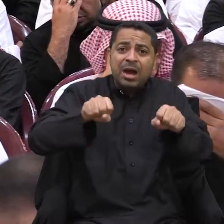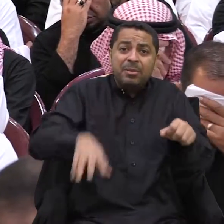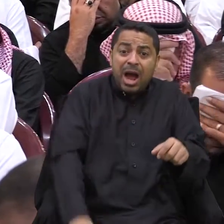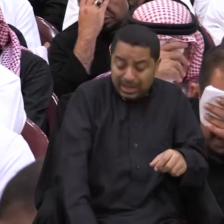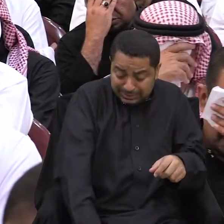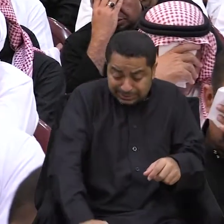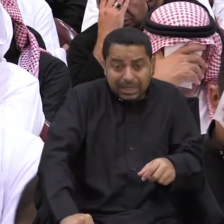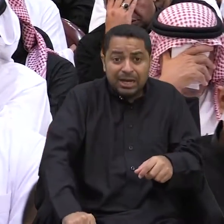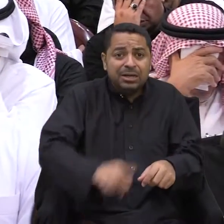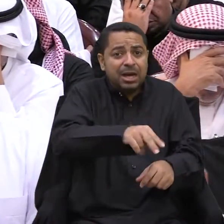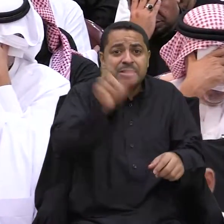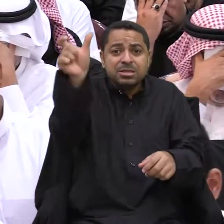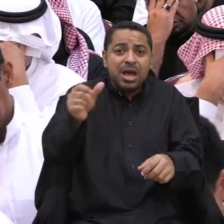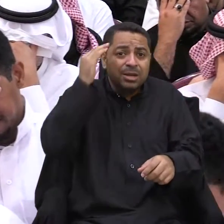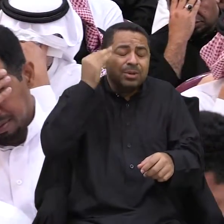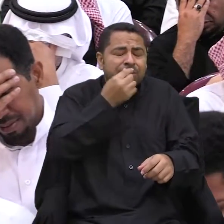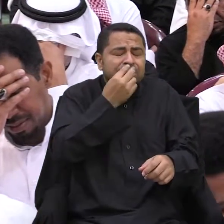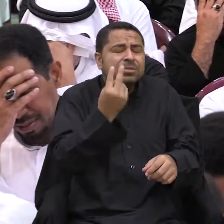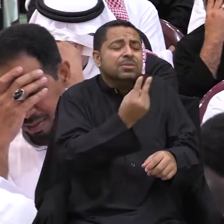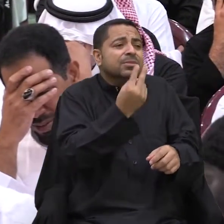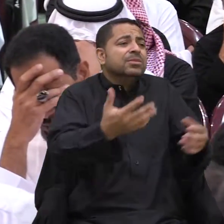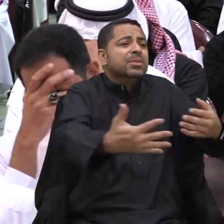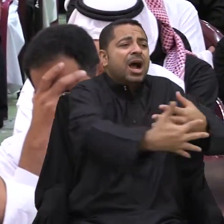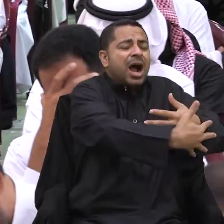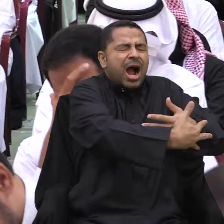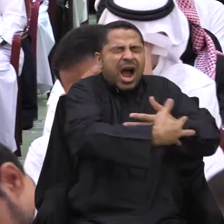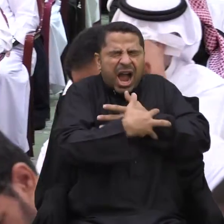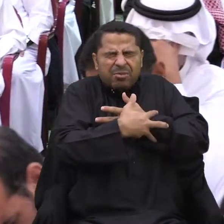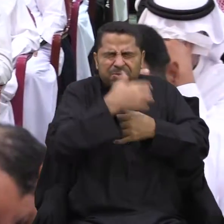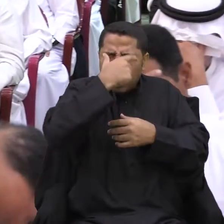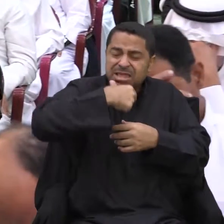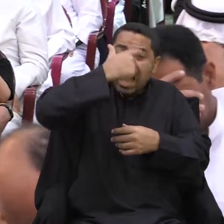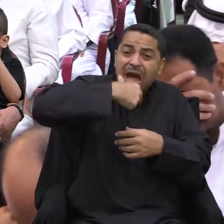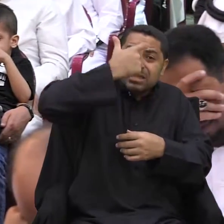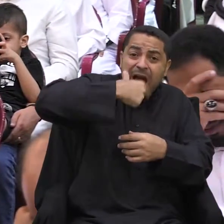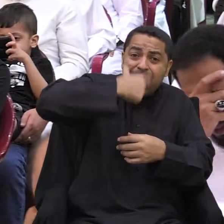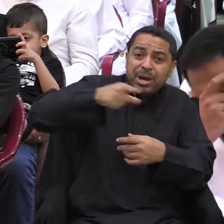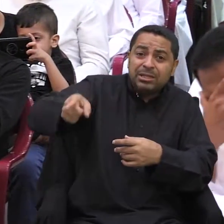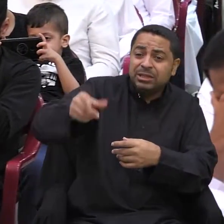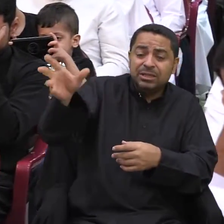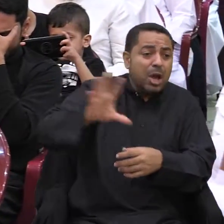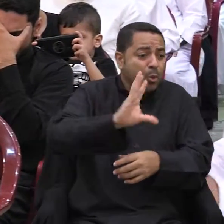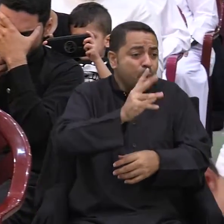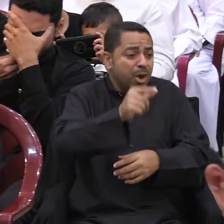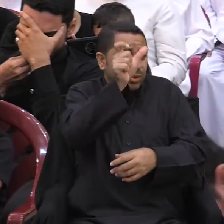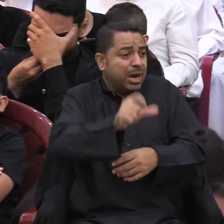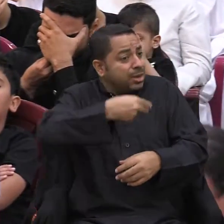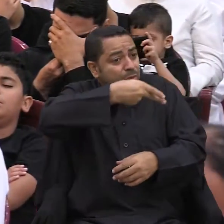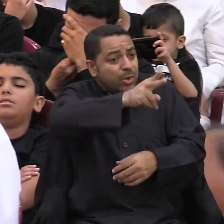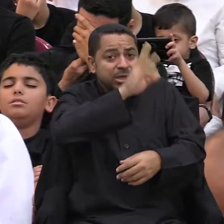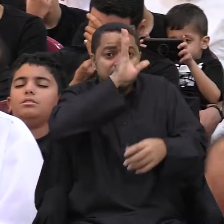وهذه تشمه وتلك تضمه، هذه تقول: إلى أين